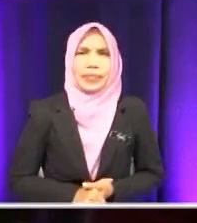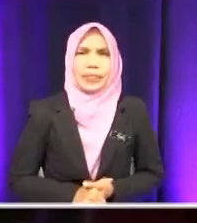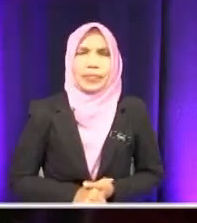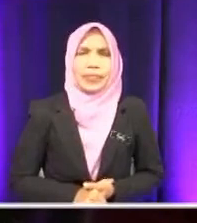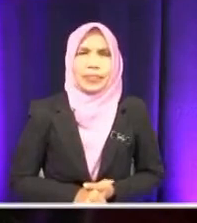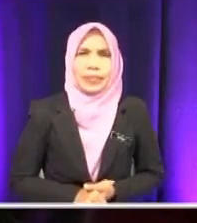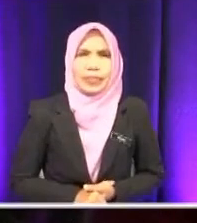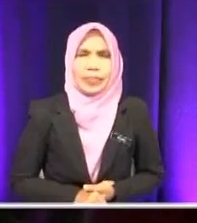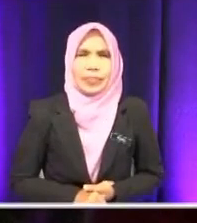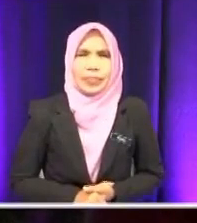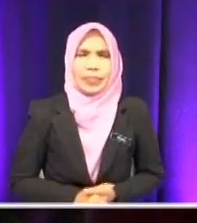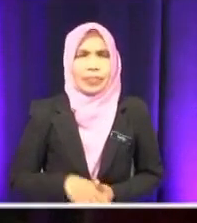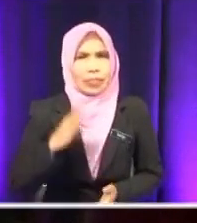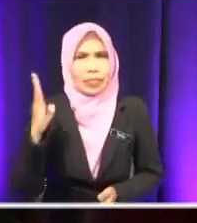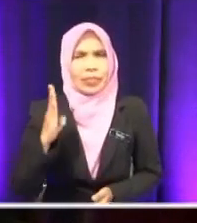banyak